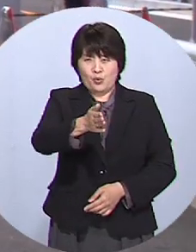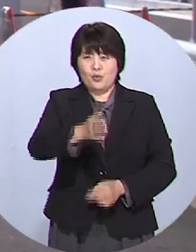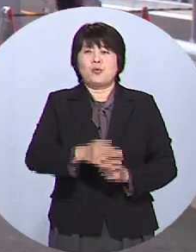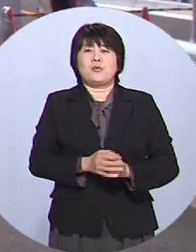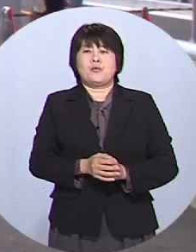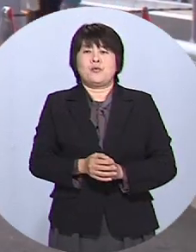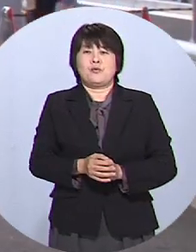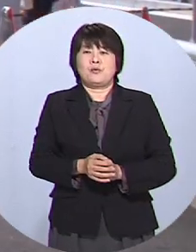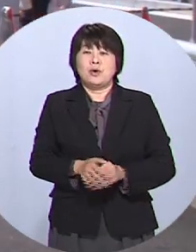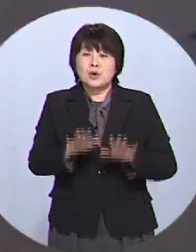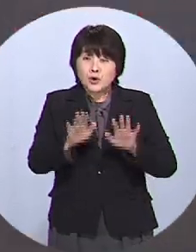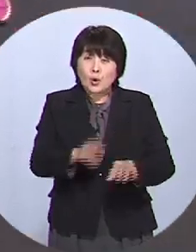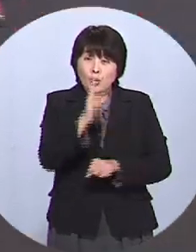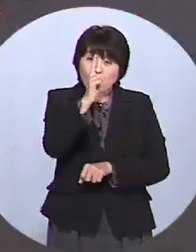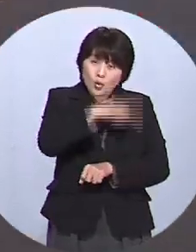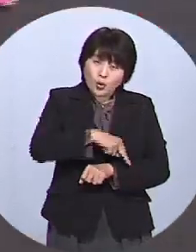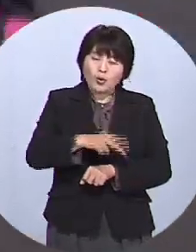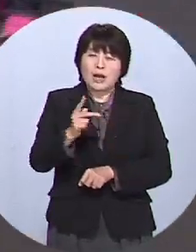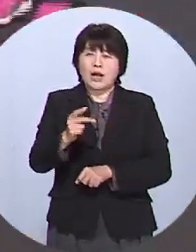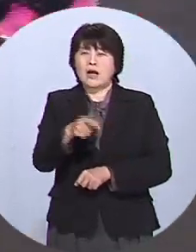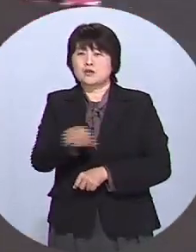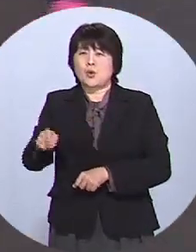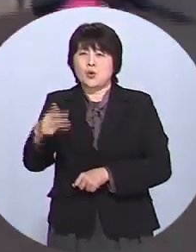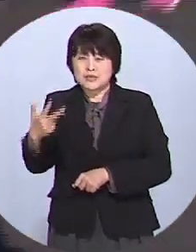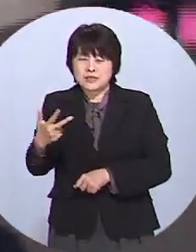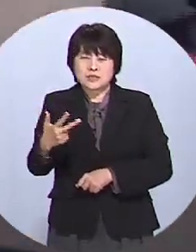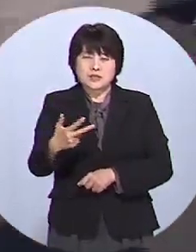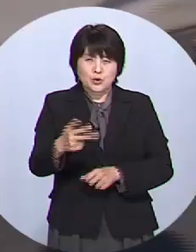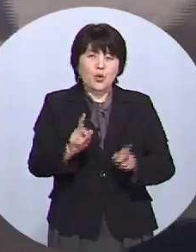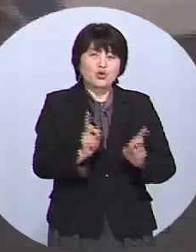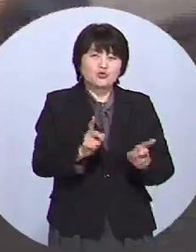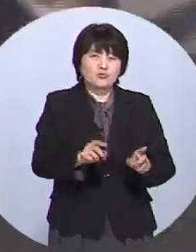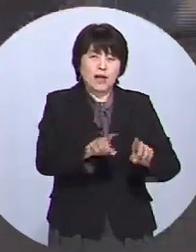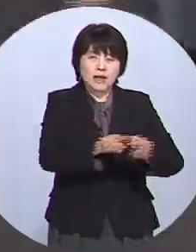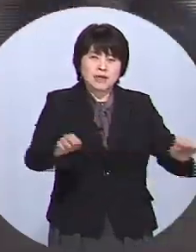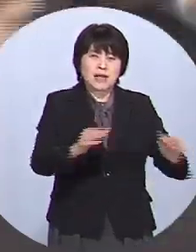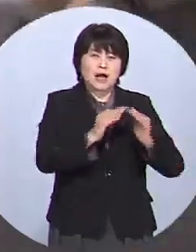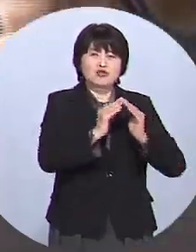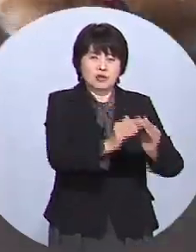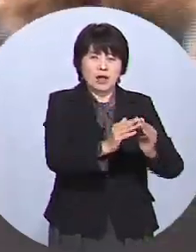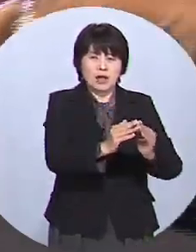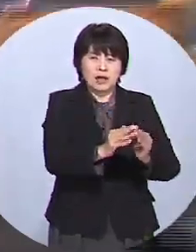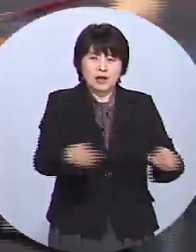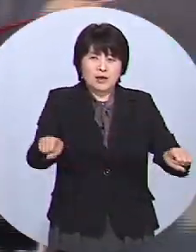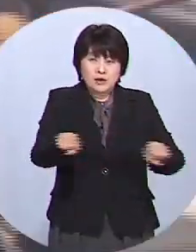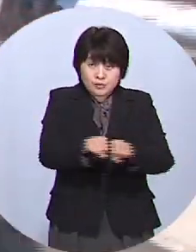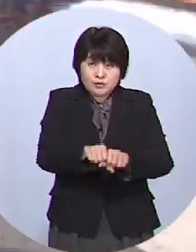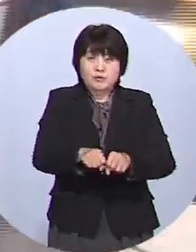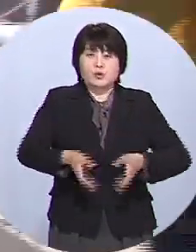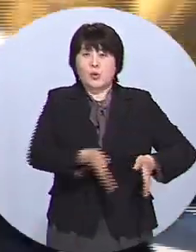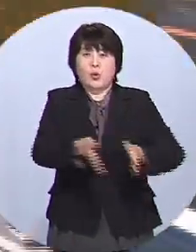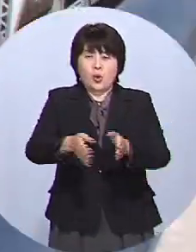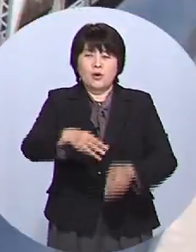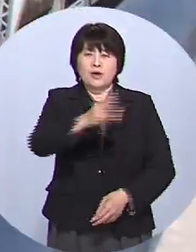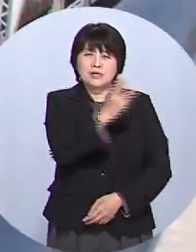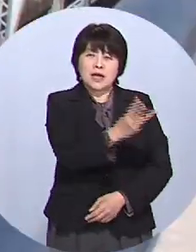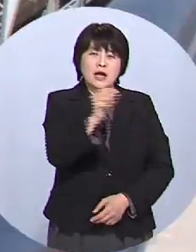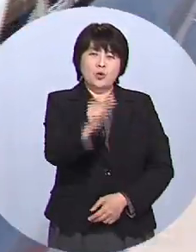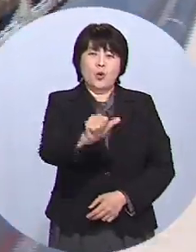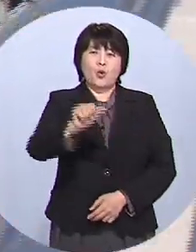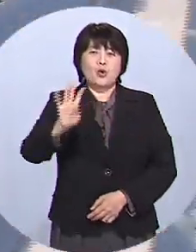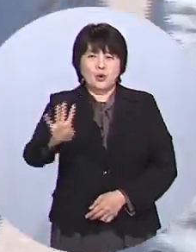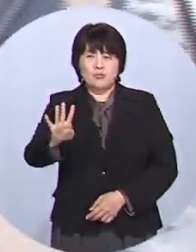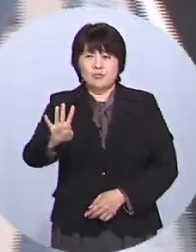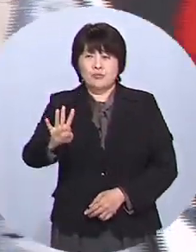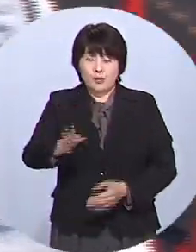通し、今日の午後には加須市と群馬県板倉町を結ぶ国道354号板倉北